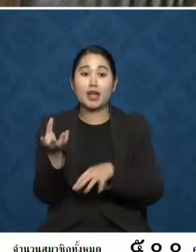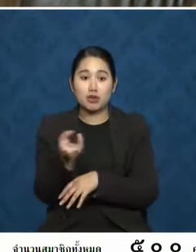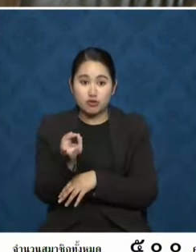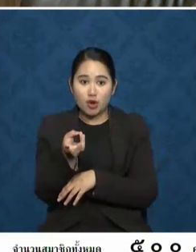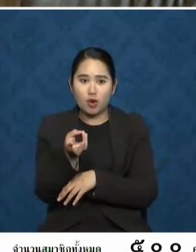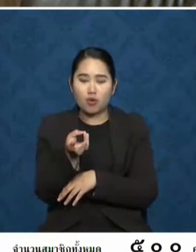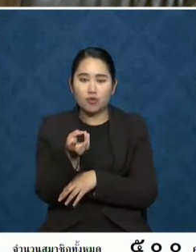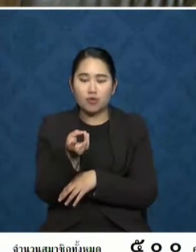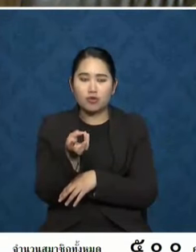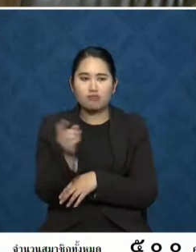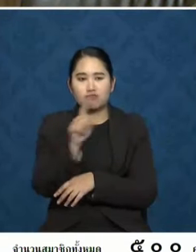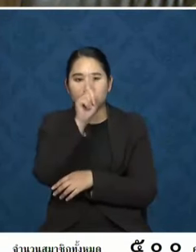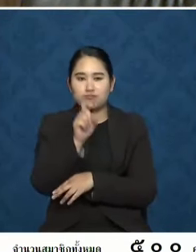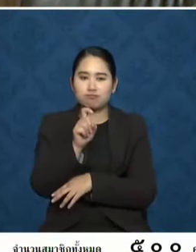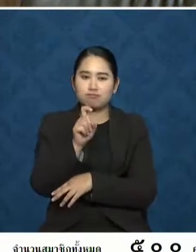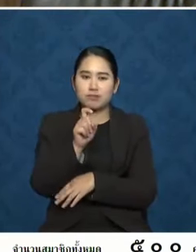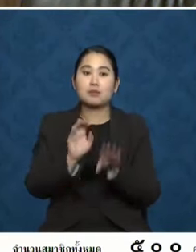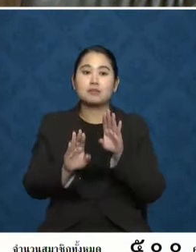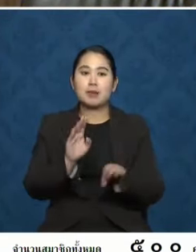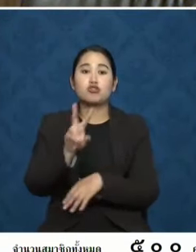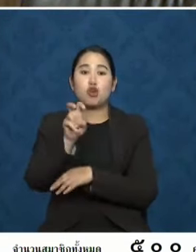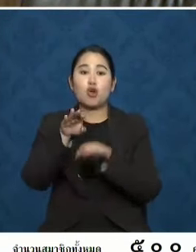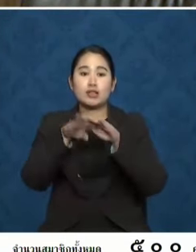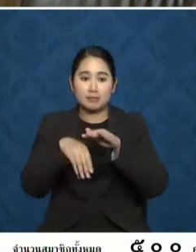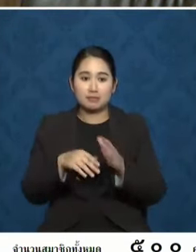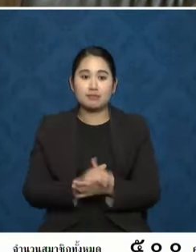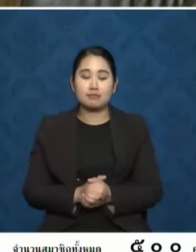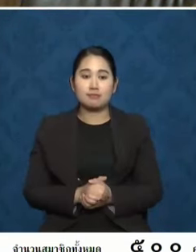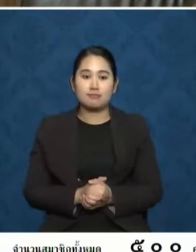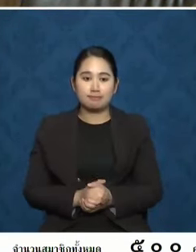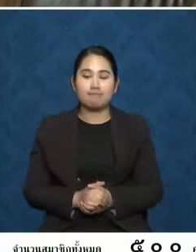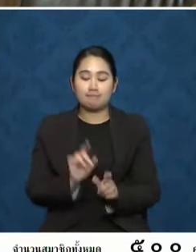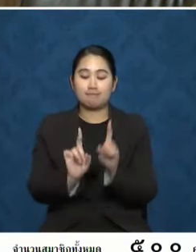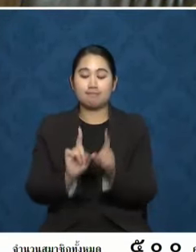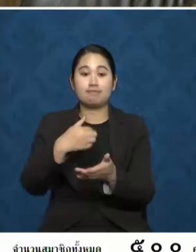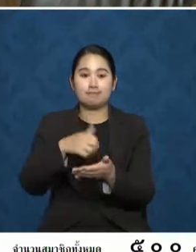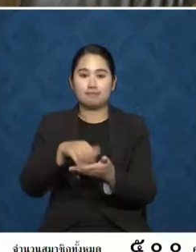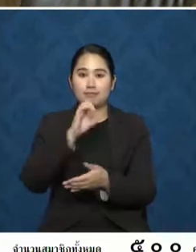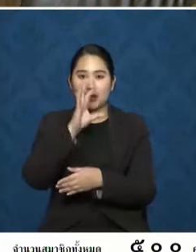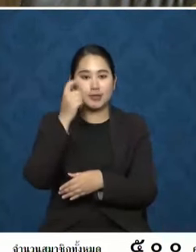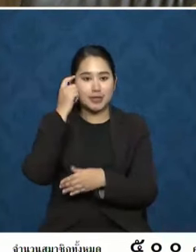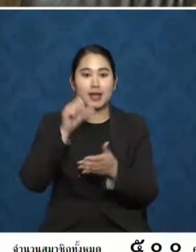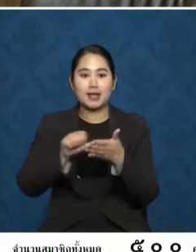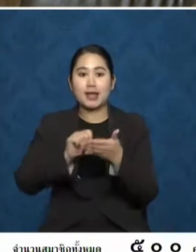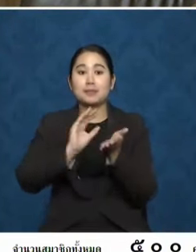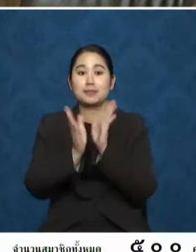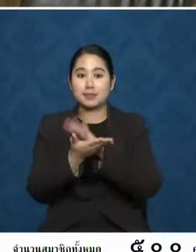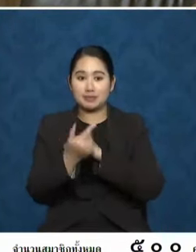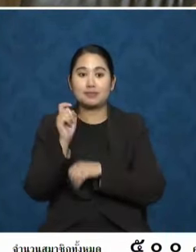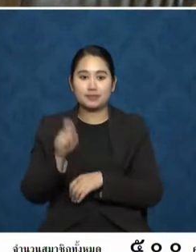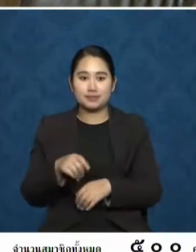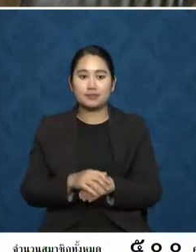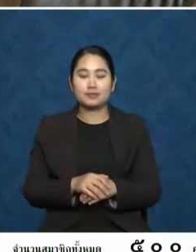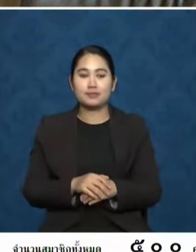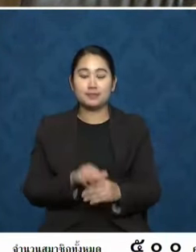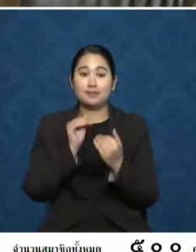จนกระทงแพบจะมีคำถาม ขึ้นมาไม่ถึง 200 คำถามนี่คือตัวชีวัรวท่านจะต้องเข้าไปปบรงตรนี้นะครับผม